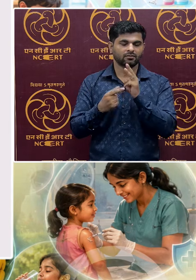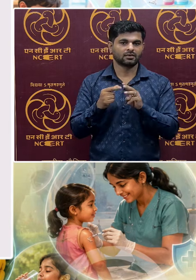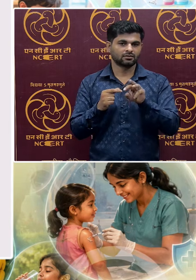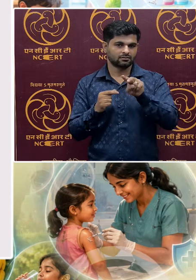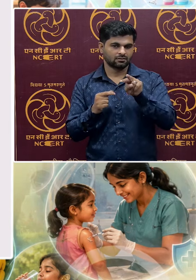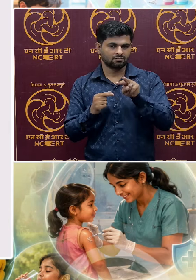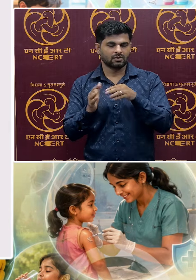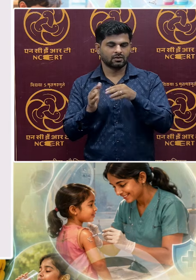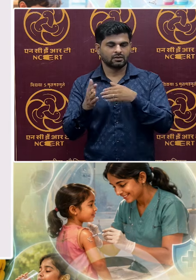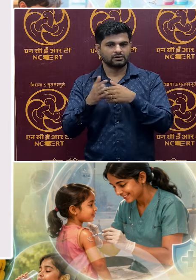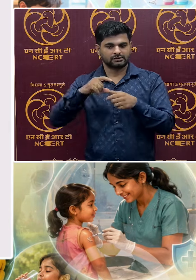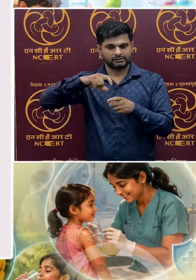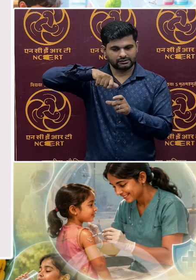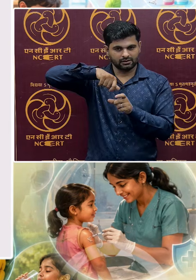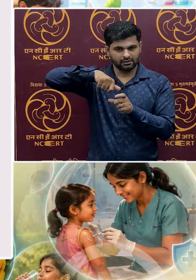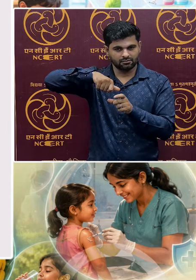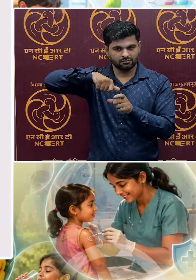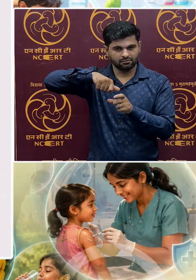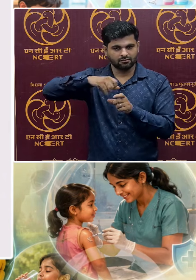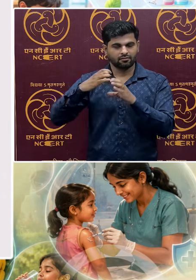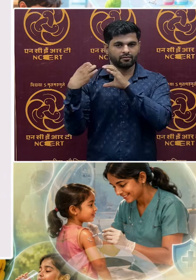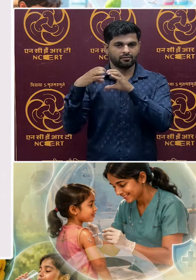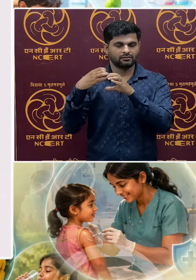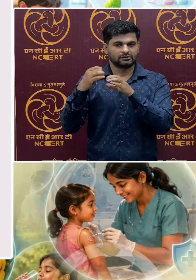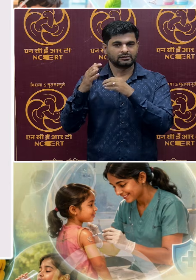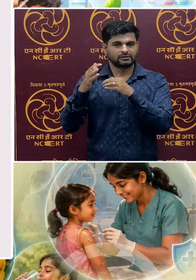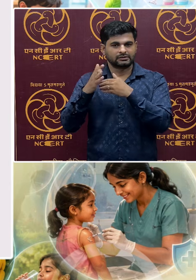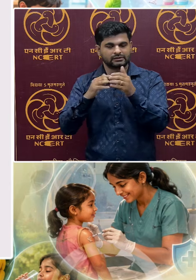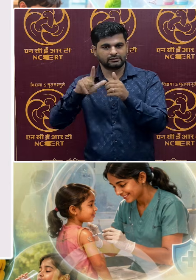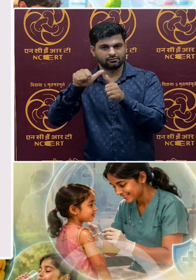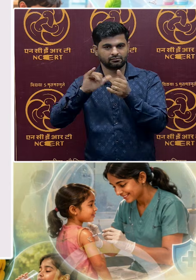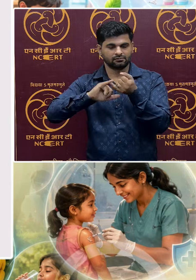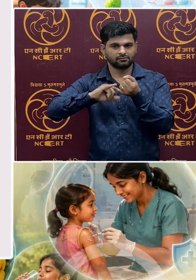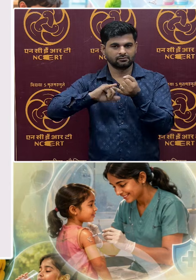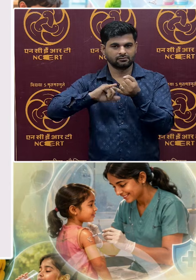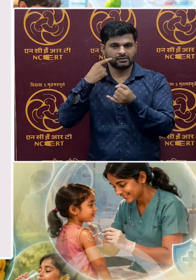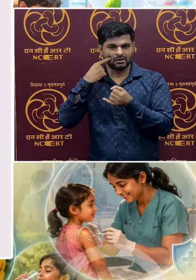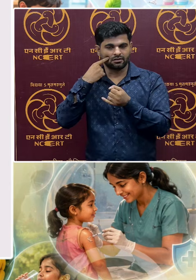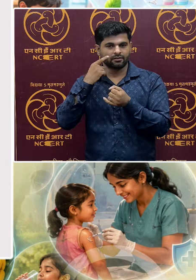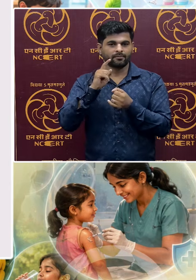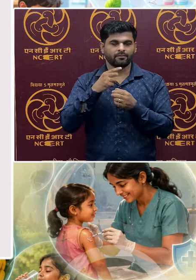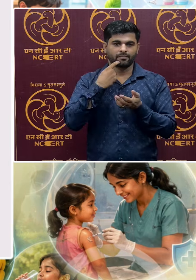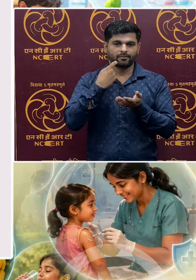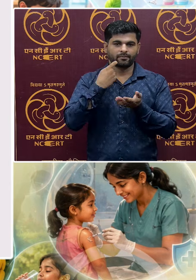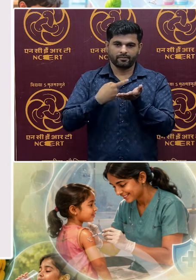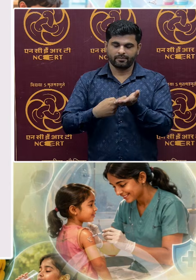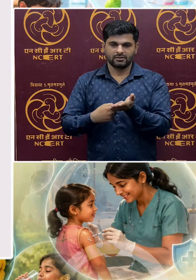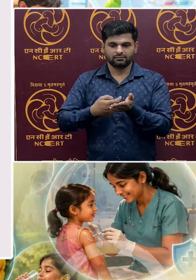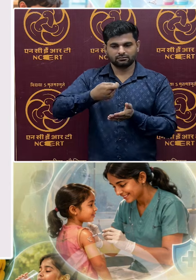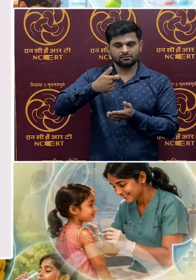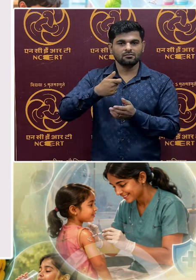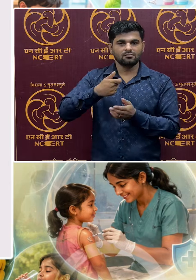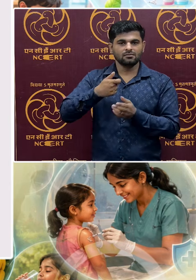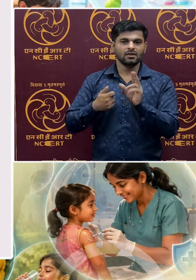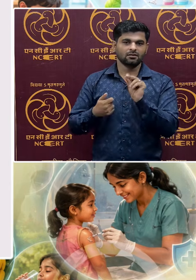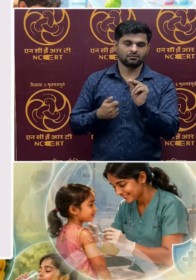नींबू पानी, कोकोनट वाटर, छाछ, लस्सी, जो भी आपको पसंद है, बट प्लीज़ सॉफ्ट ड्रिंक्स मत पीजिए, एनर्जी ड्रिंक्स मत पीजिए, इनमें